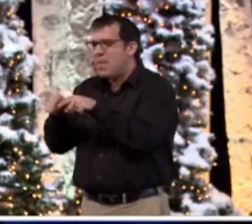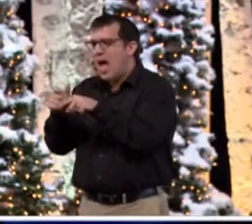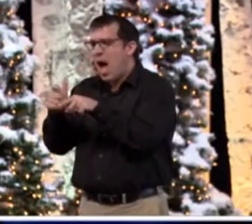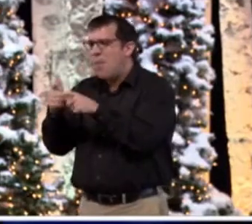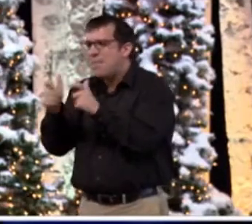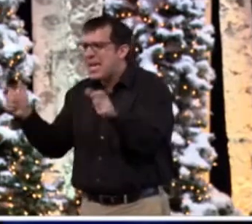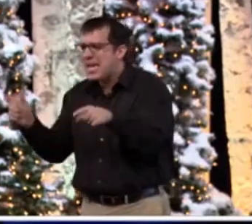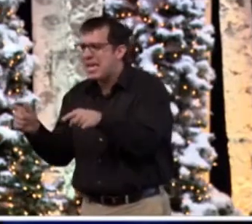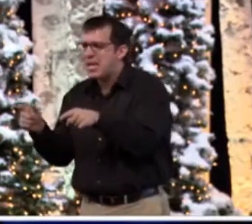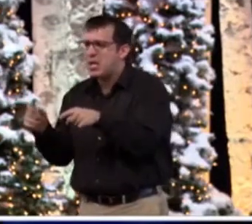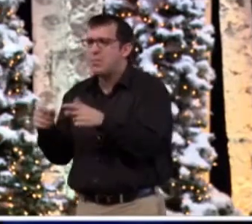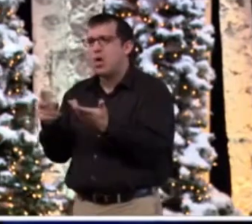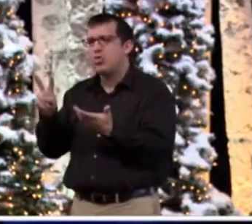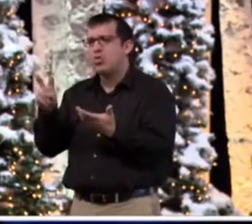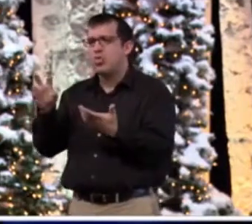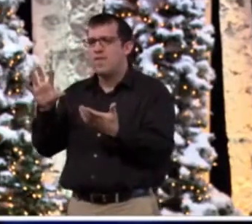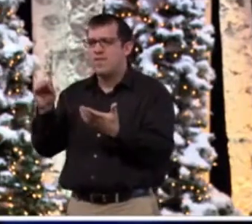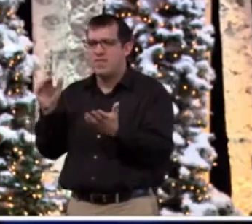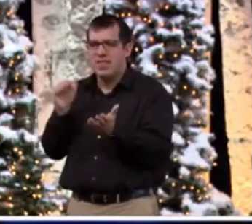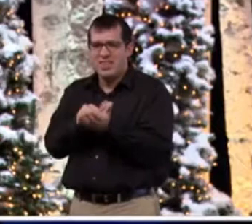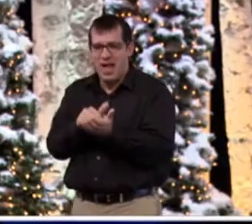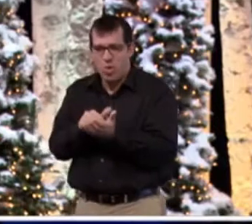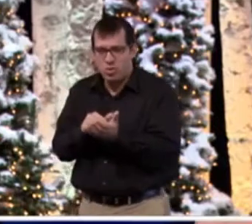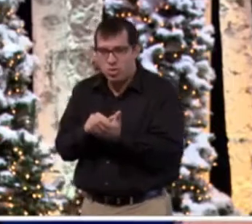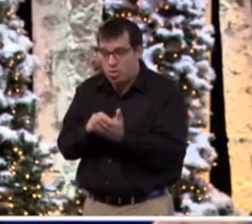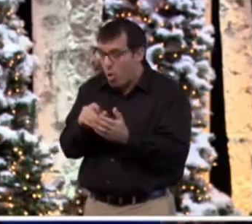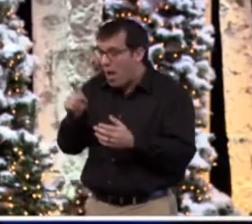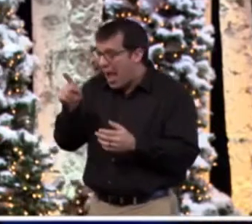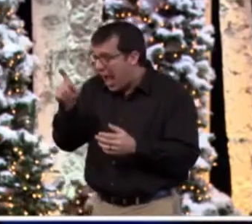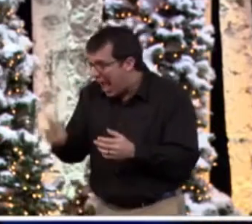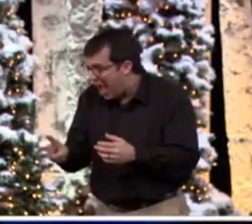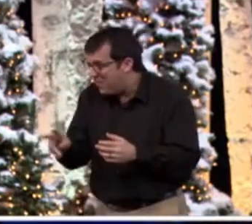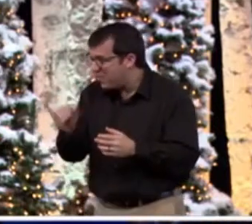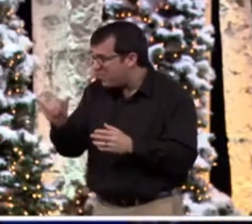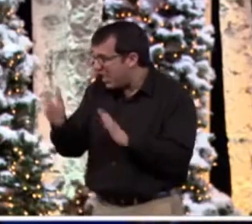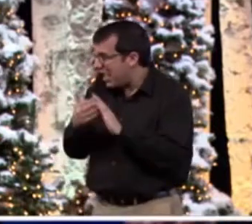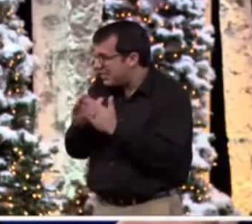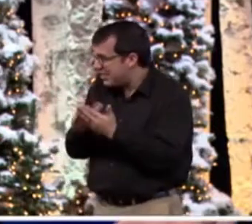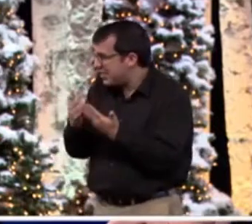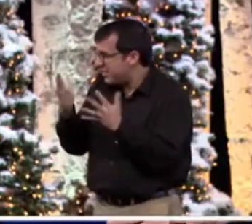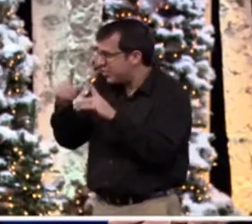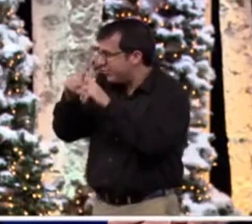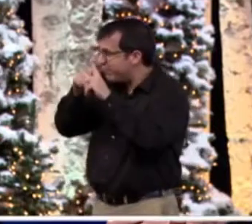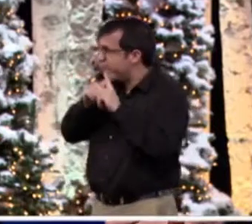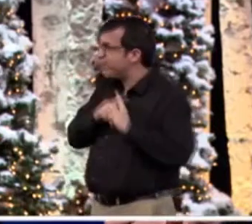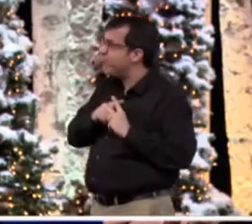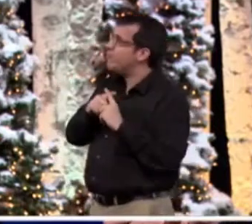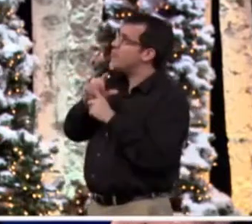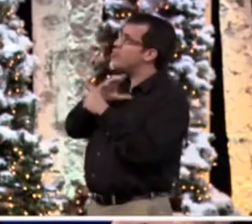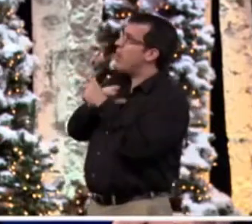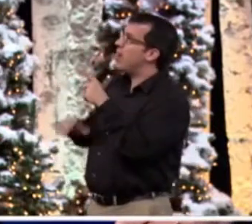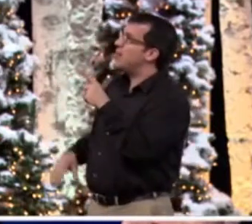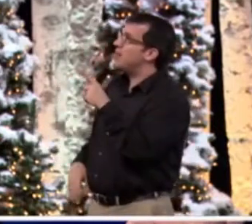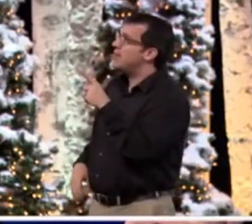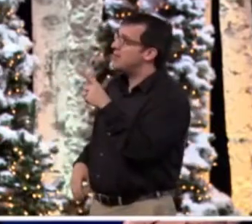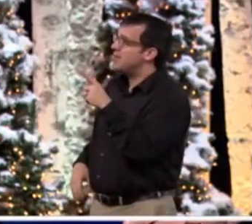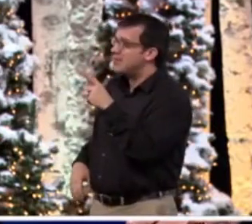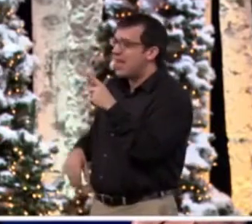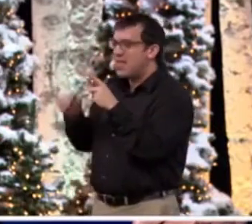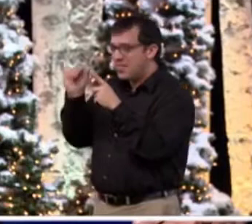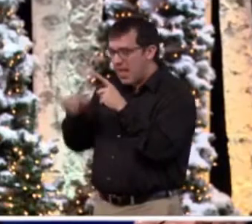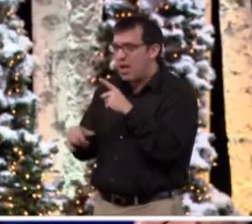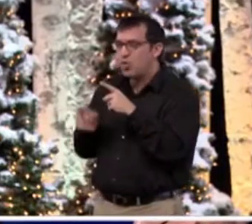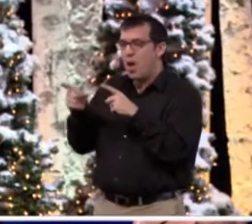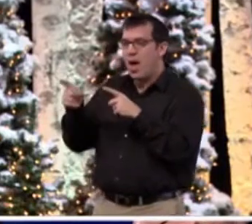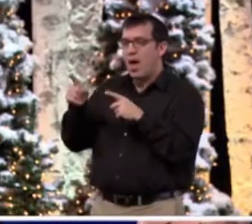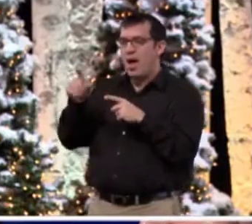थियो। यसको मतलब सहरको आधा जनसङ्ख्या क्रिस्चियन भएको थियो। त्यसकारण जब सानहेड्रिनमा पत्रुस र बाँकी